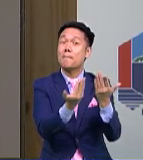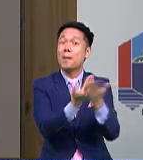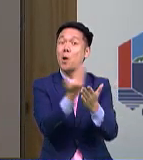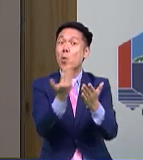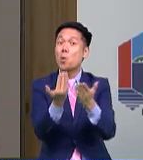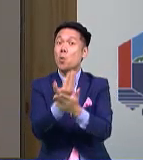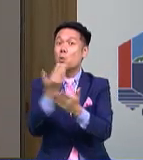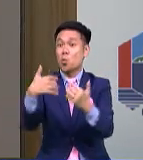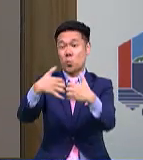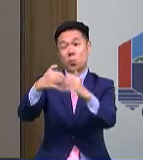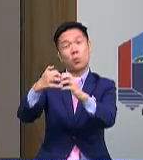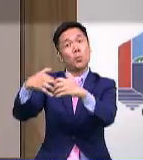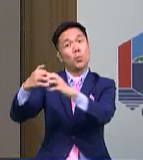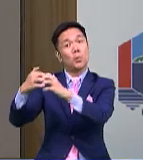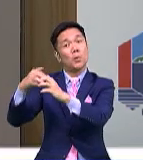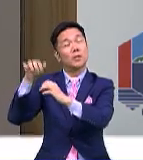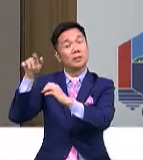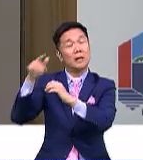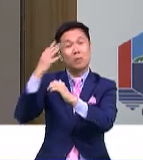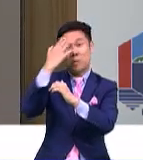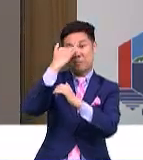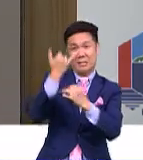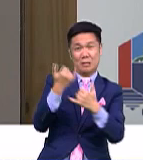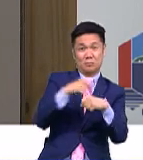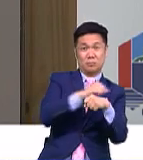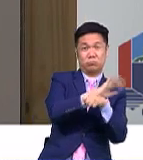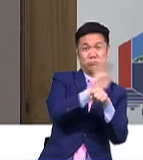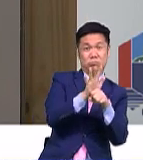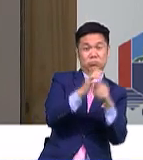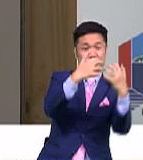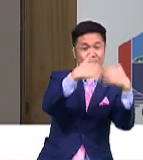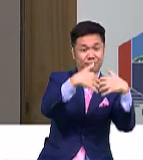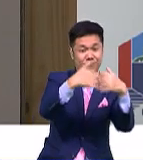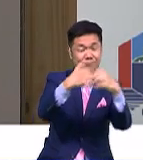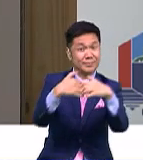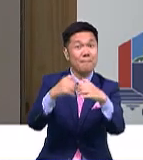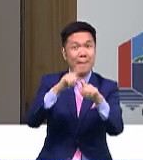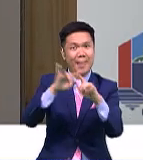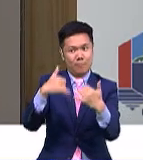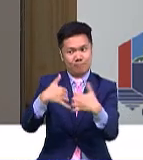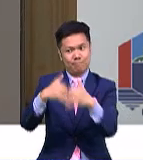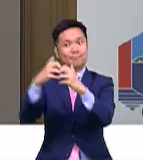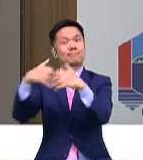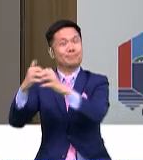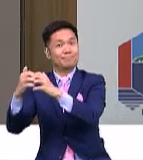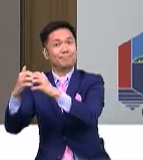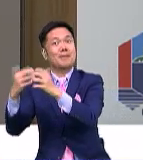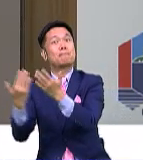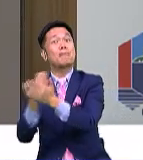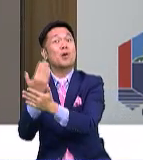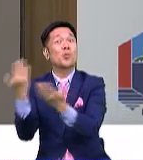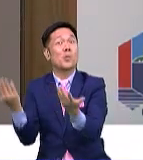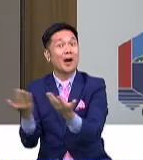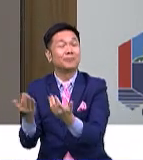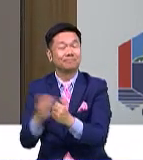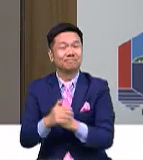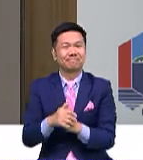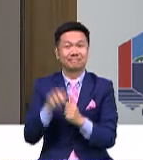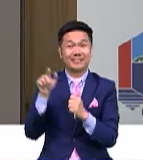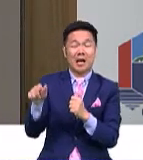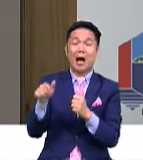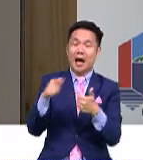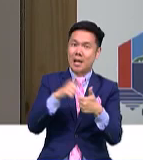yang terjejas akibat COVID-19 ni, mungkin kita ubah sikit konsep ekonomi kita daripada pelancongan. Kita jadikan dia juga